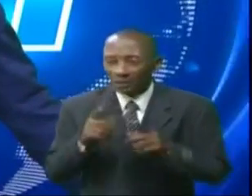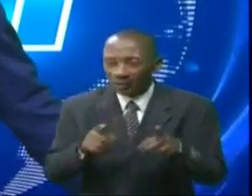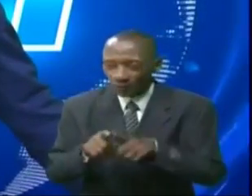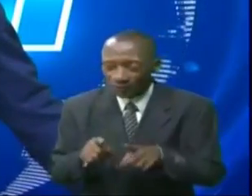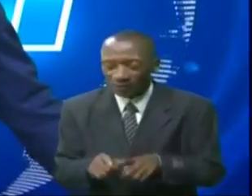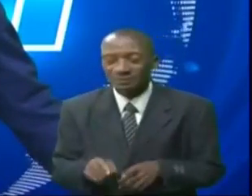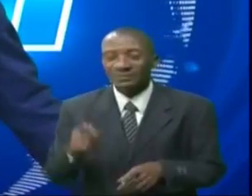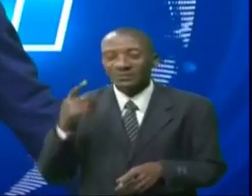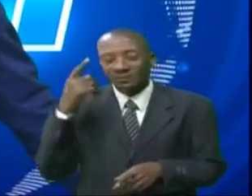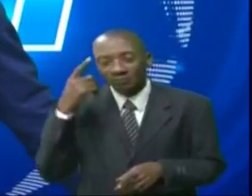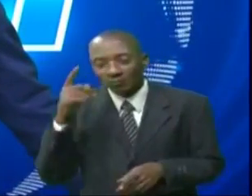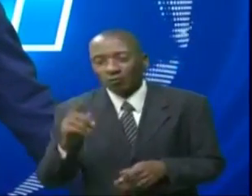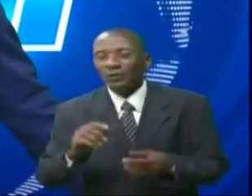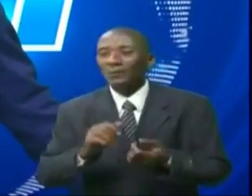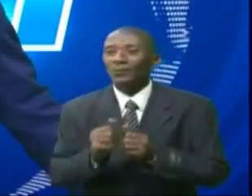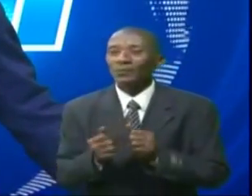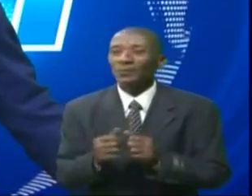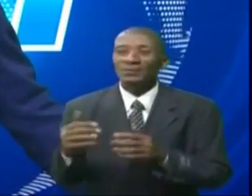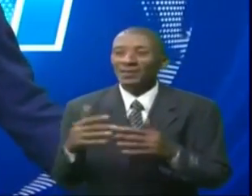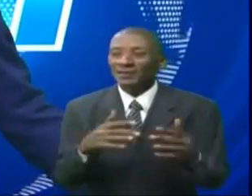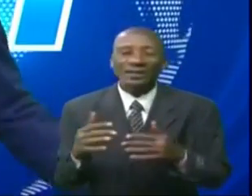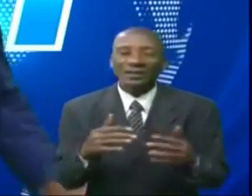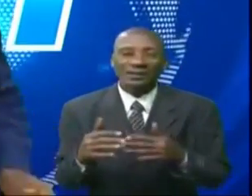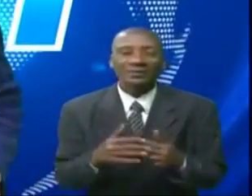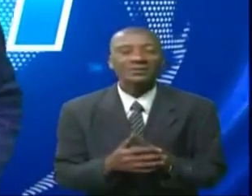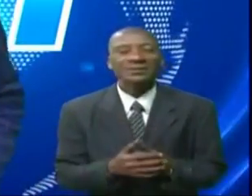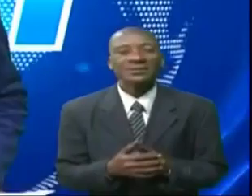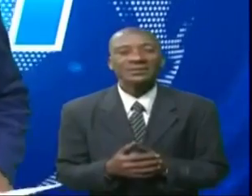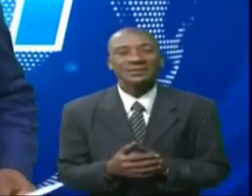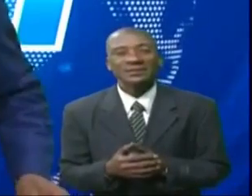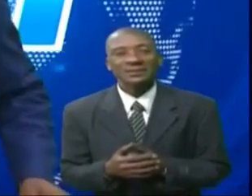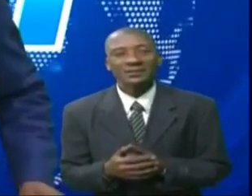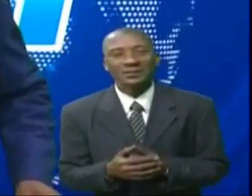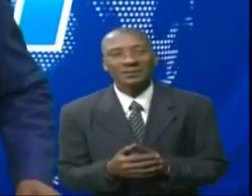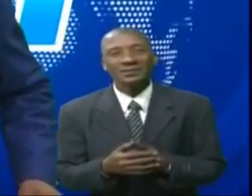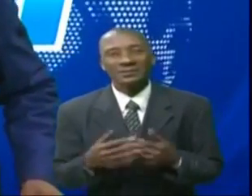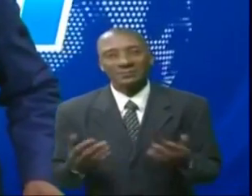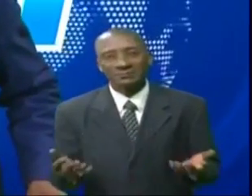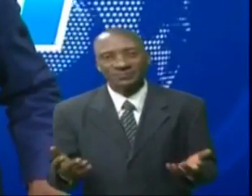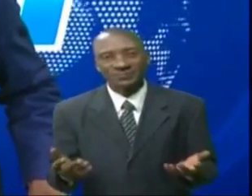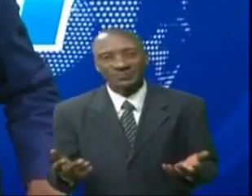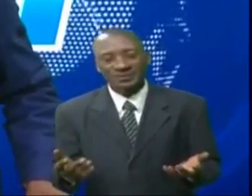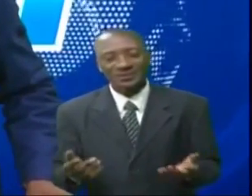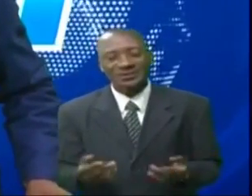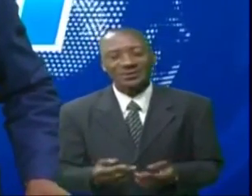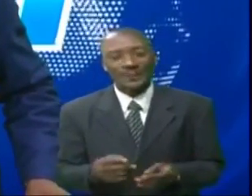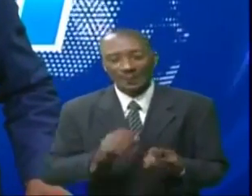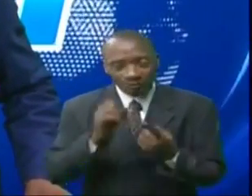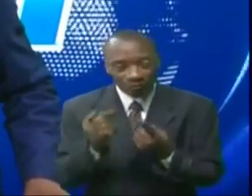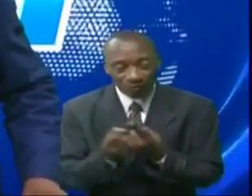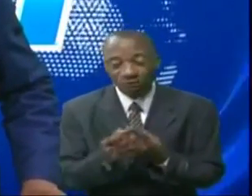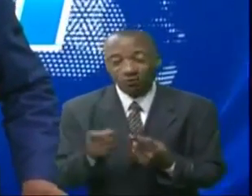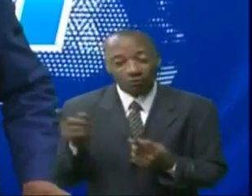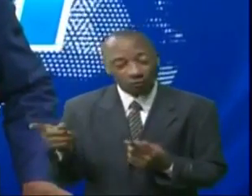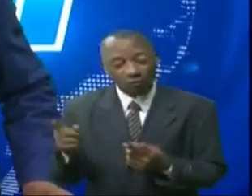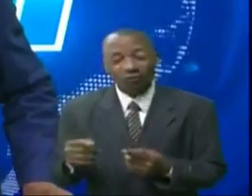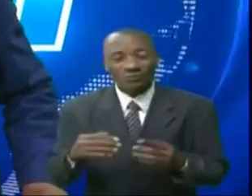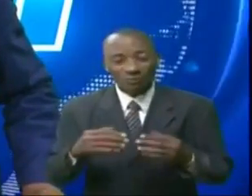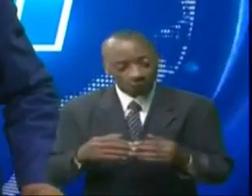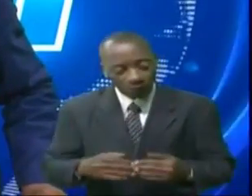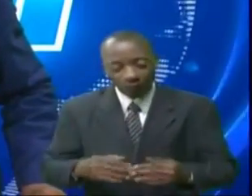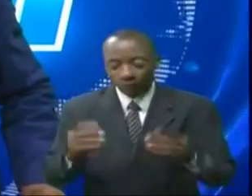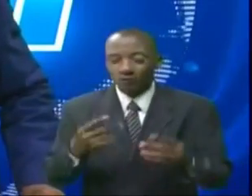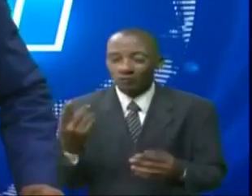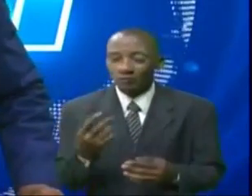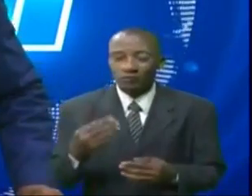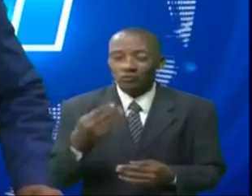budgétaire parmi les matières prioritaires à traiter durant cette session de septembre 2023, la toute dernière de cette législature, session ouverte